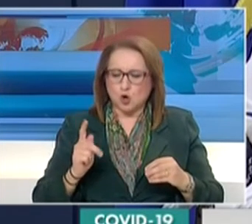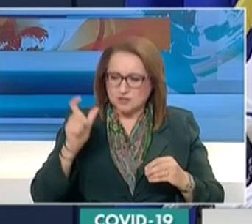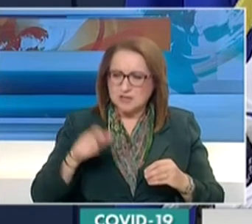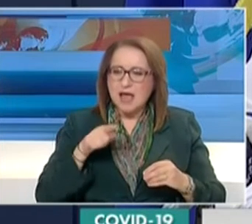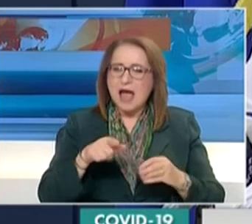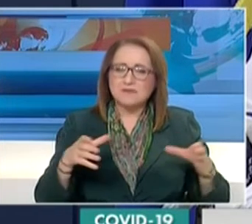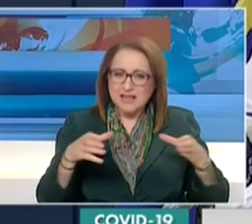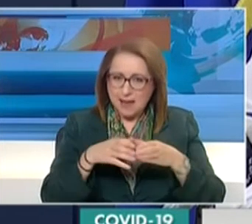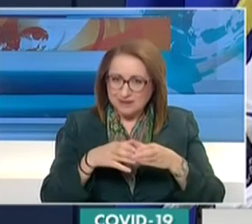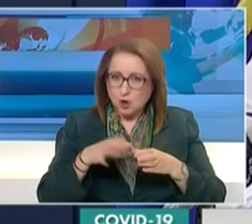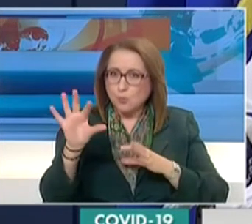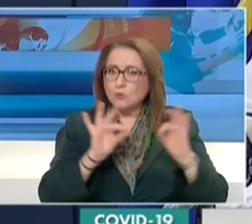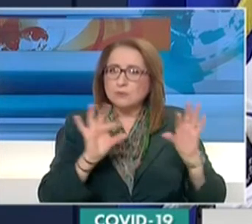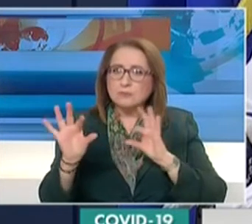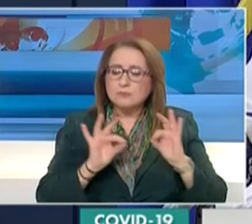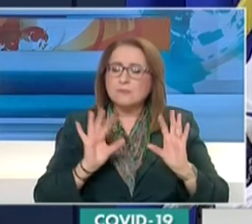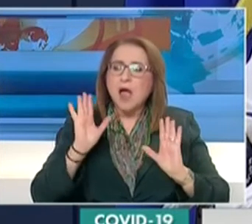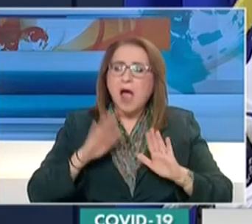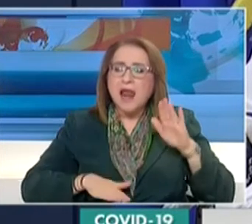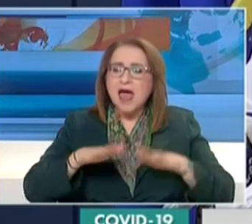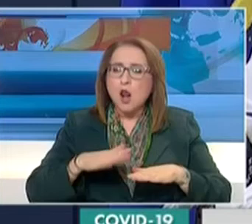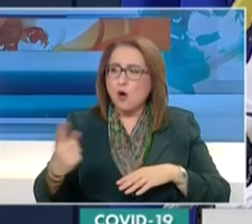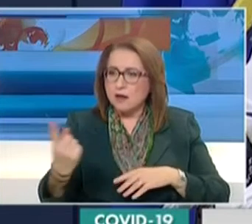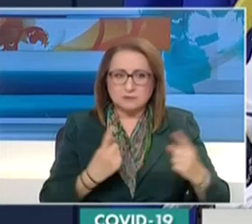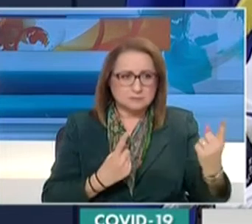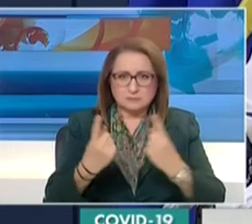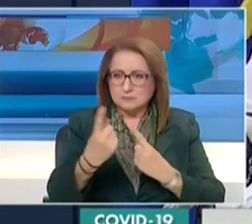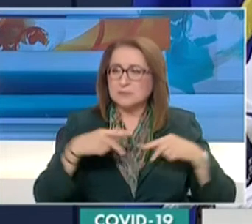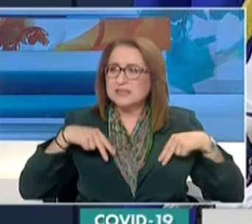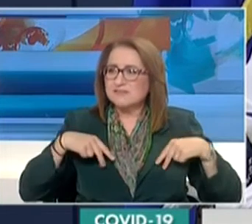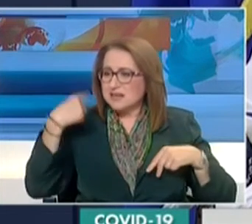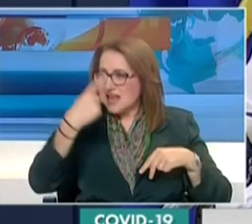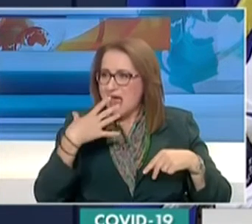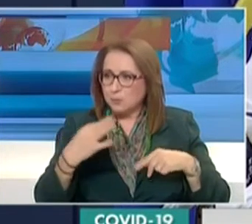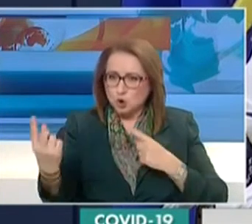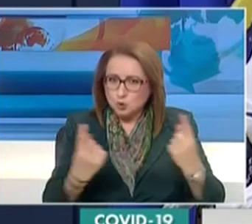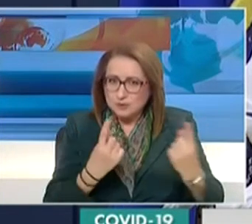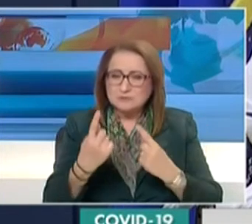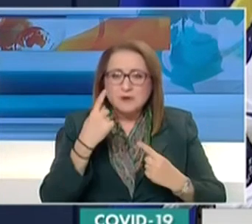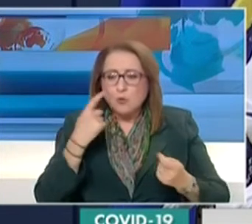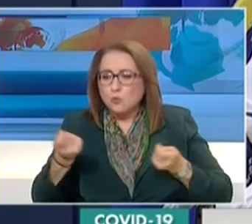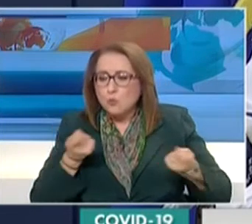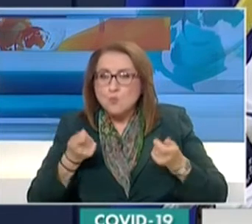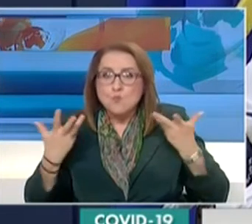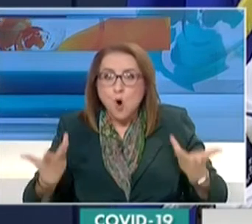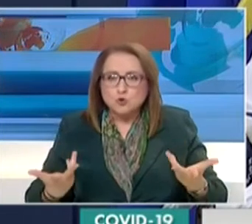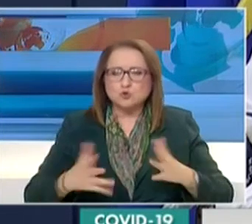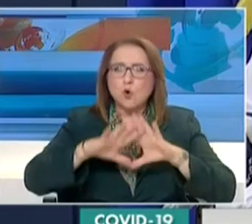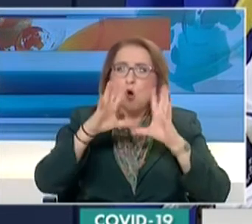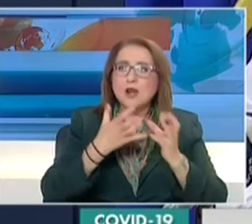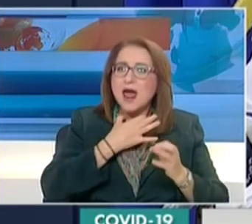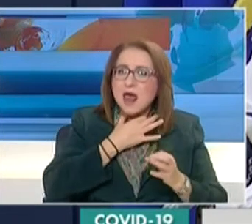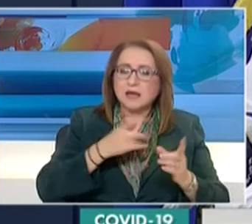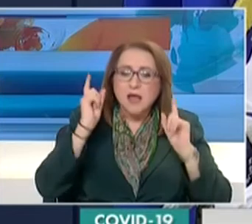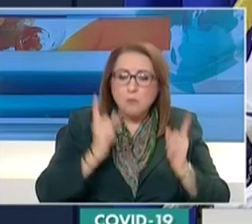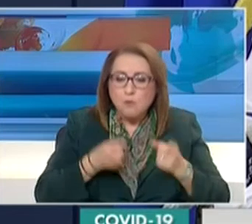καλούνται κατά περίπτωση και ανάλογα με το αντικείμενο κυβερνητικά στελέχη, εκπρόσωποι φορέων και όλοι όσοι χρειάζονται ώστε να μπορούμε να παίρνουμε